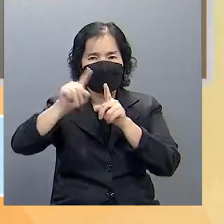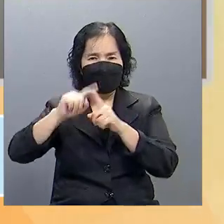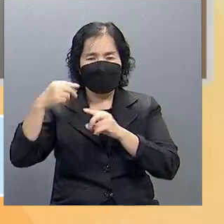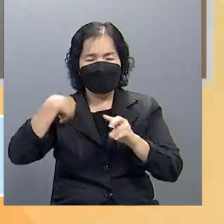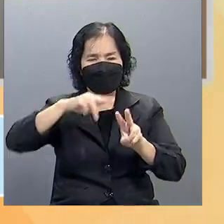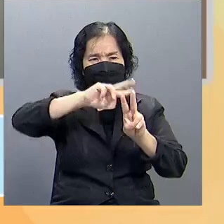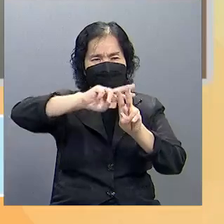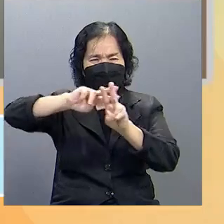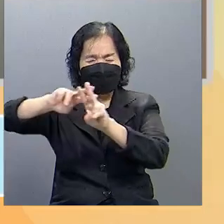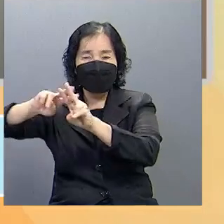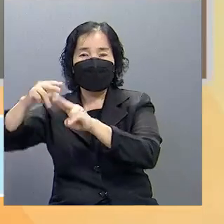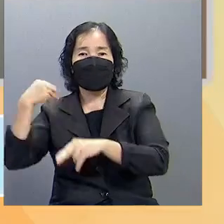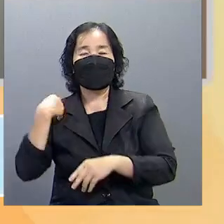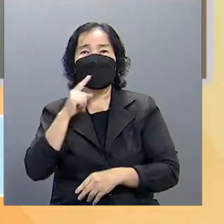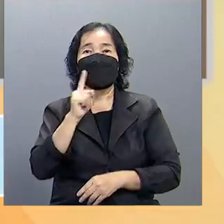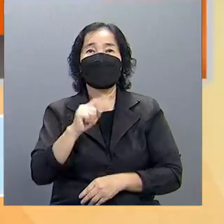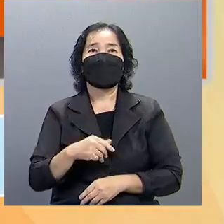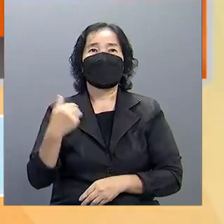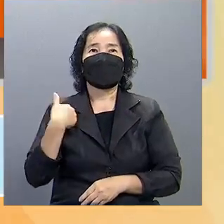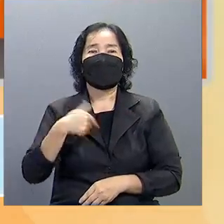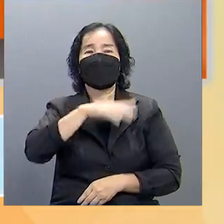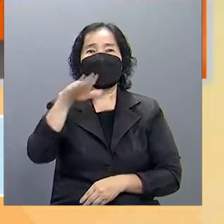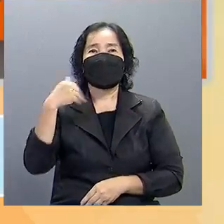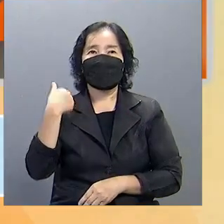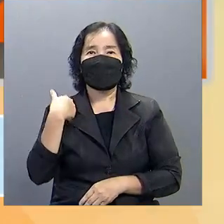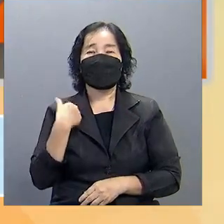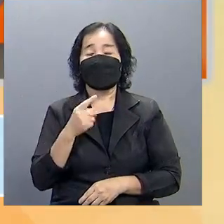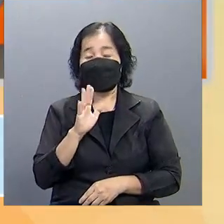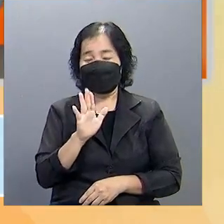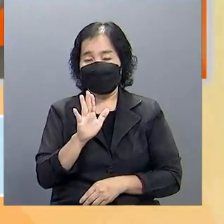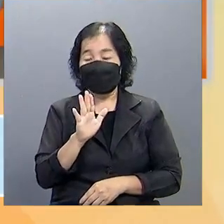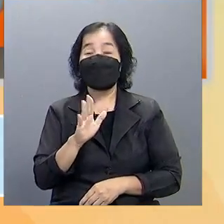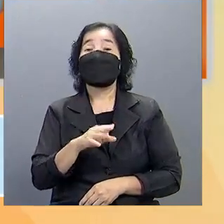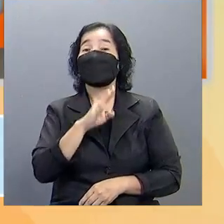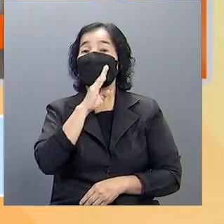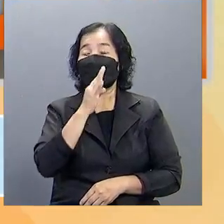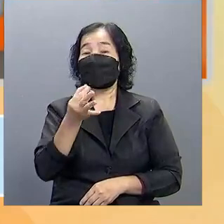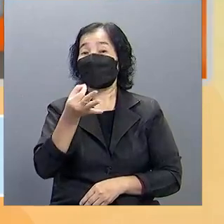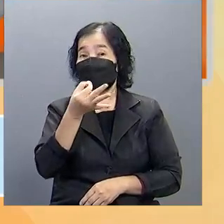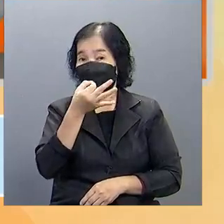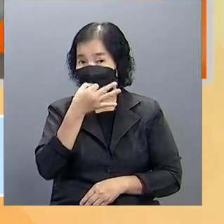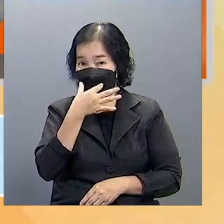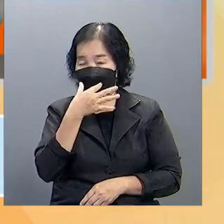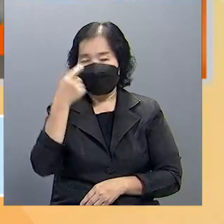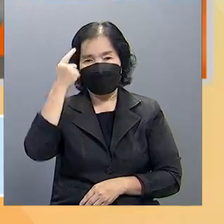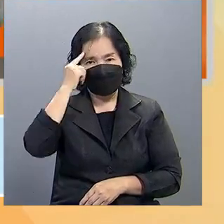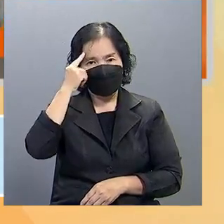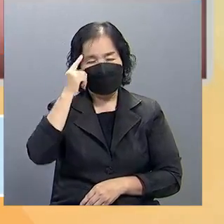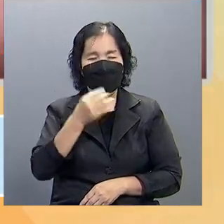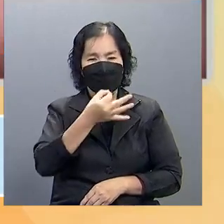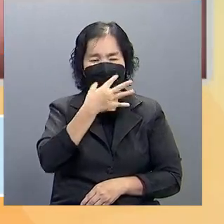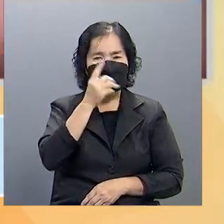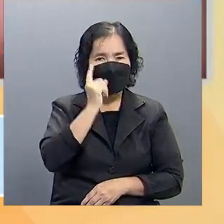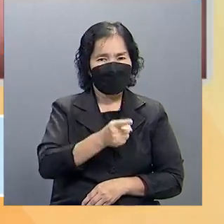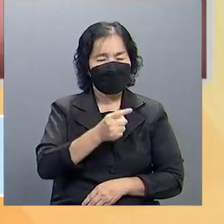ว่าบางคนบอกว่าเนี่ยใช้ทุกวันเลยต้องเรียนนี้นะฮะจริงๆล่ะคนใช้ยานอกระบบเนี่ยเราไม่รู้นะว่าเนี่ยเป็นตัวจริงตัวปลอมเออของเขาจะ